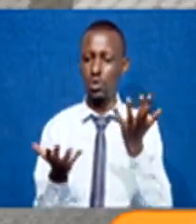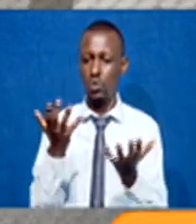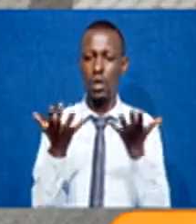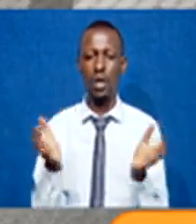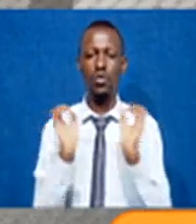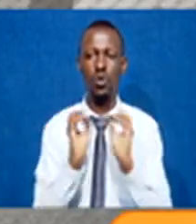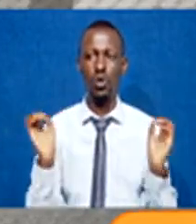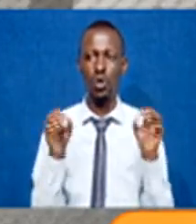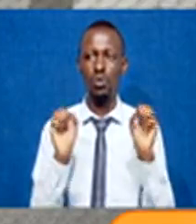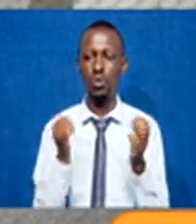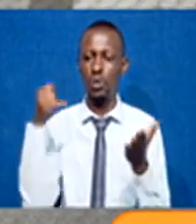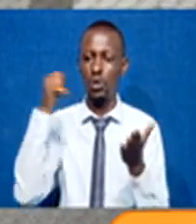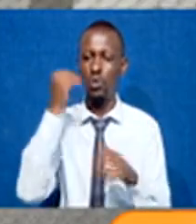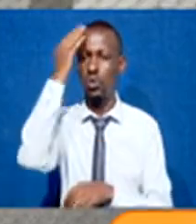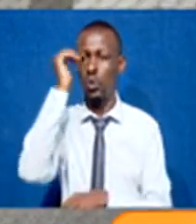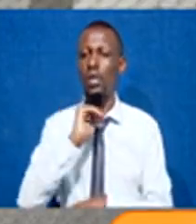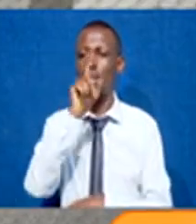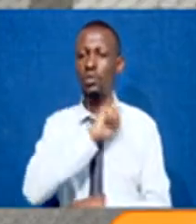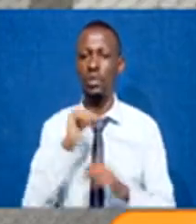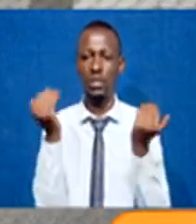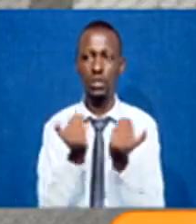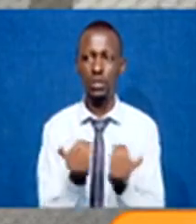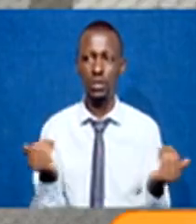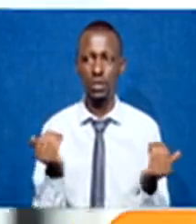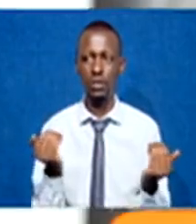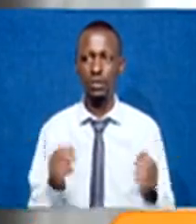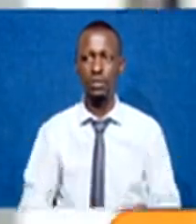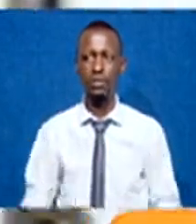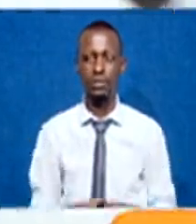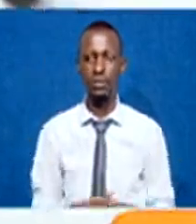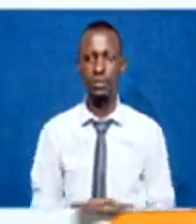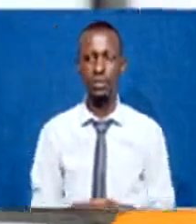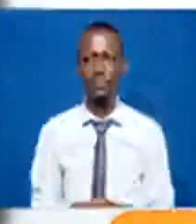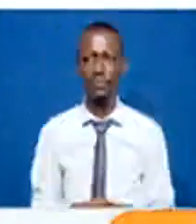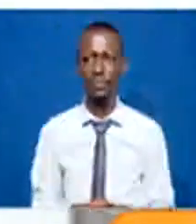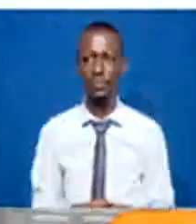vya watoto. Laura Otieno, Runinga ya Citizen.